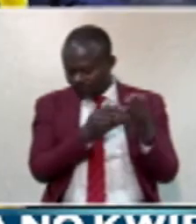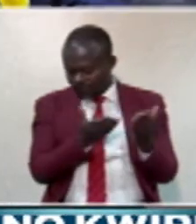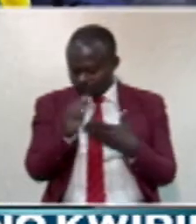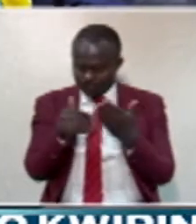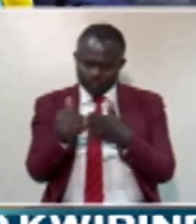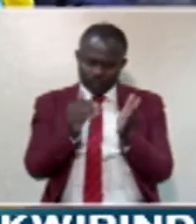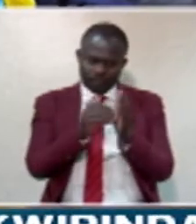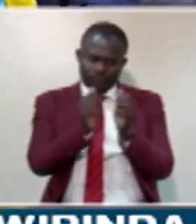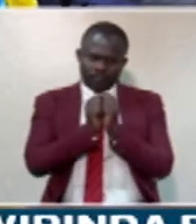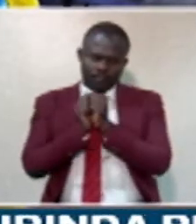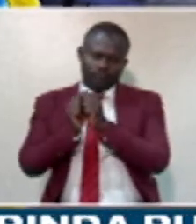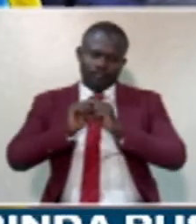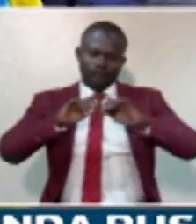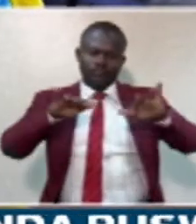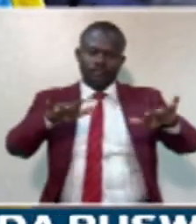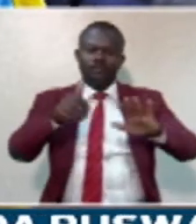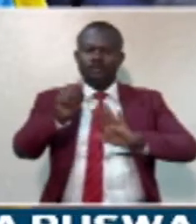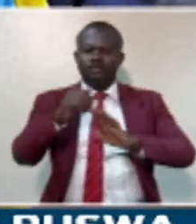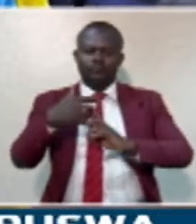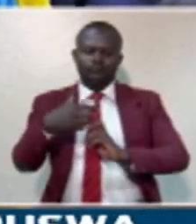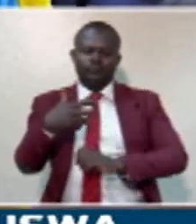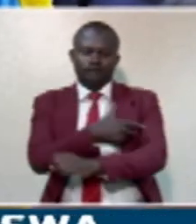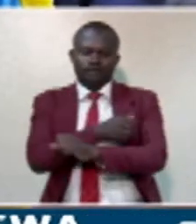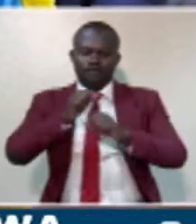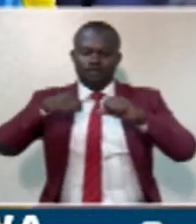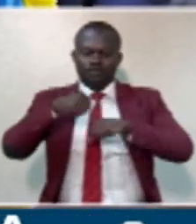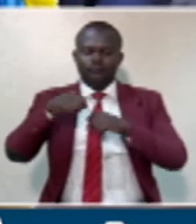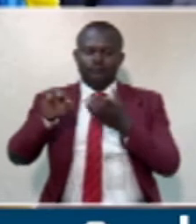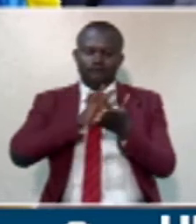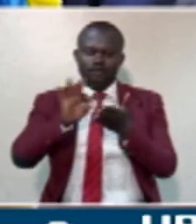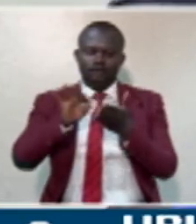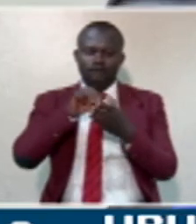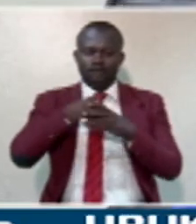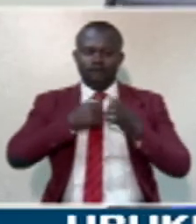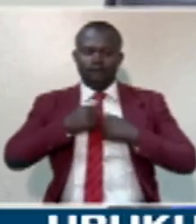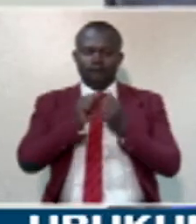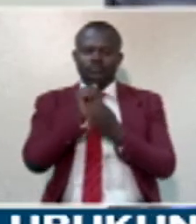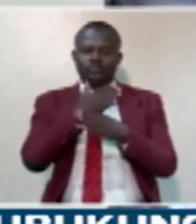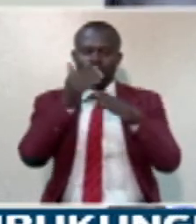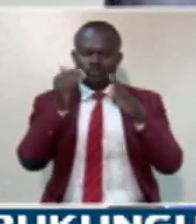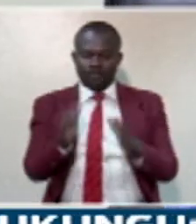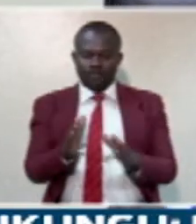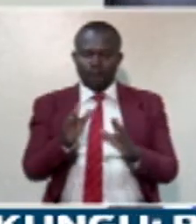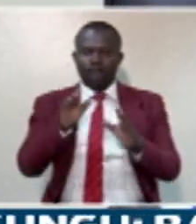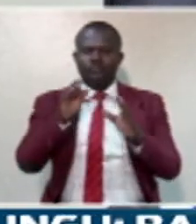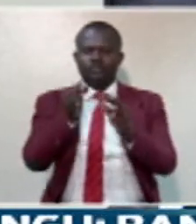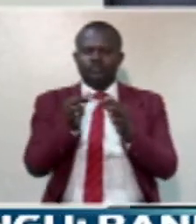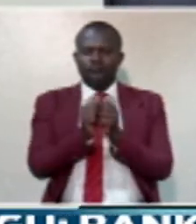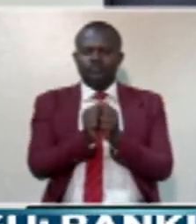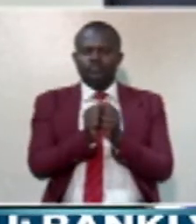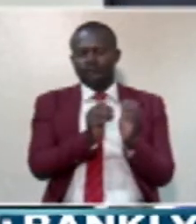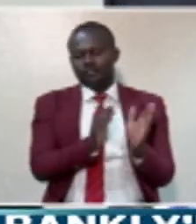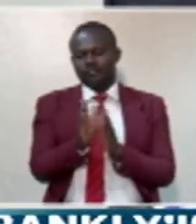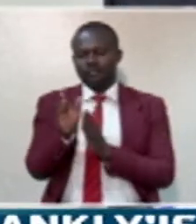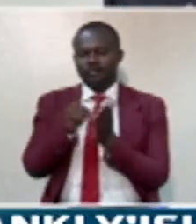ndetse no gukwirakwiza inkingo. Amasezerano yasinywe ku ruhande rw'u Rwanda na Minisitiri w'Imari n'Igenamigambi Dr.